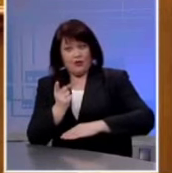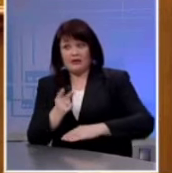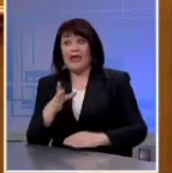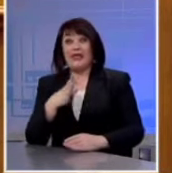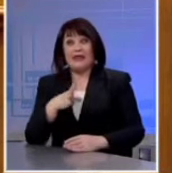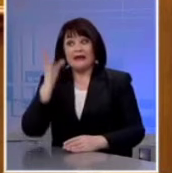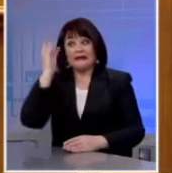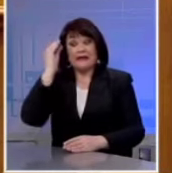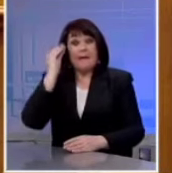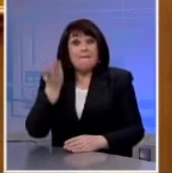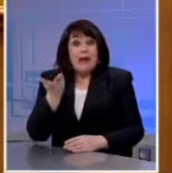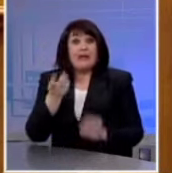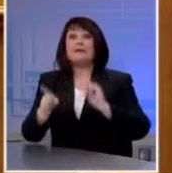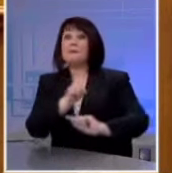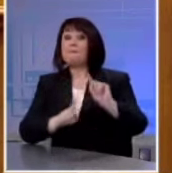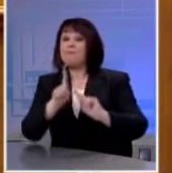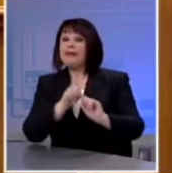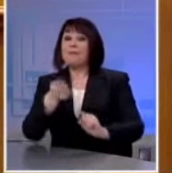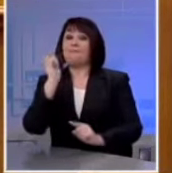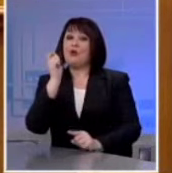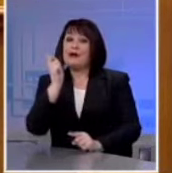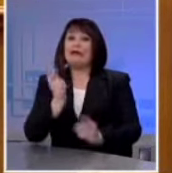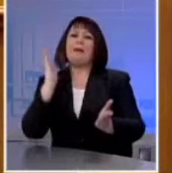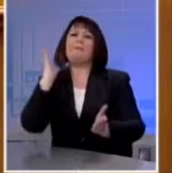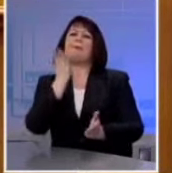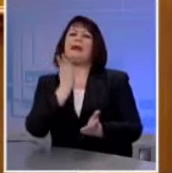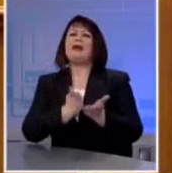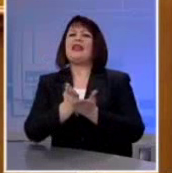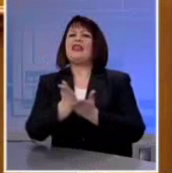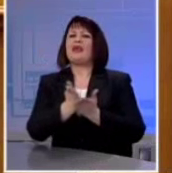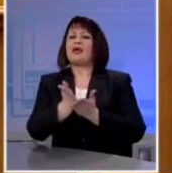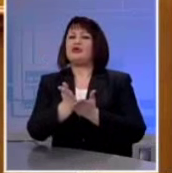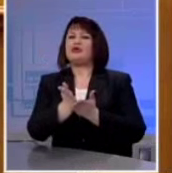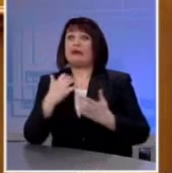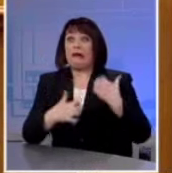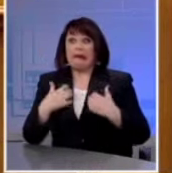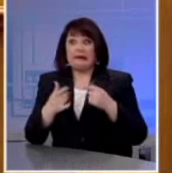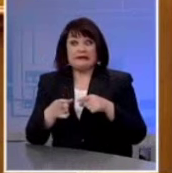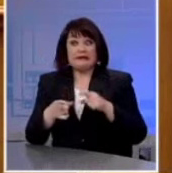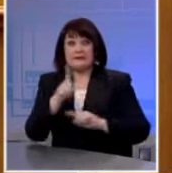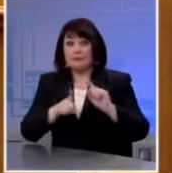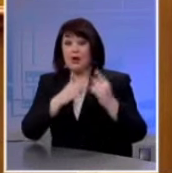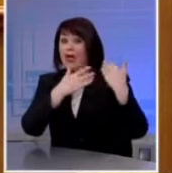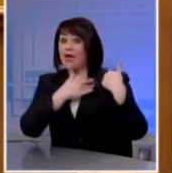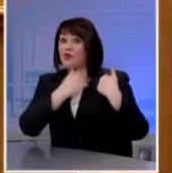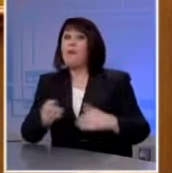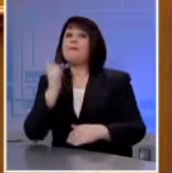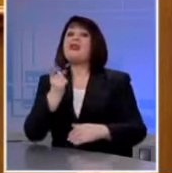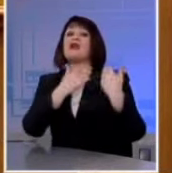να ακούσετε ποιοι στην πολιτική και ποινική δικαιοσύνη, που για αυτήν φαίνεται ότι κυρίως ανησυχείτε, έχουν πειθαρχική